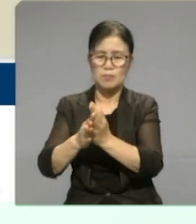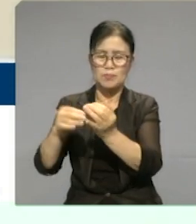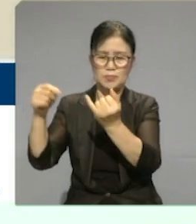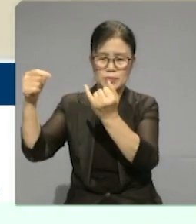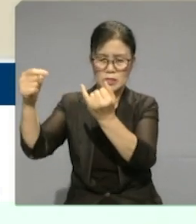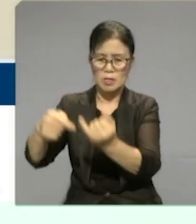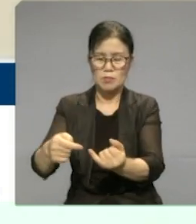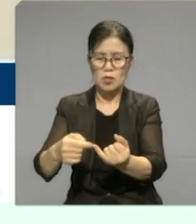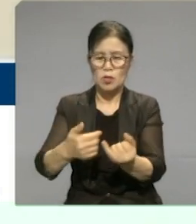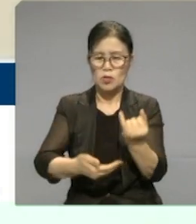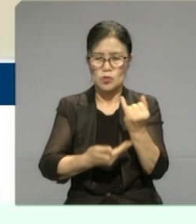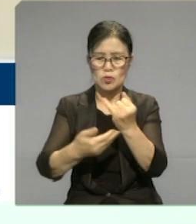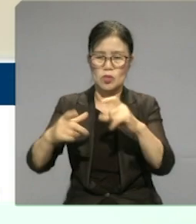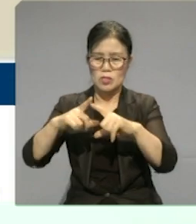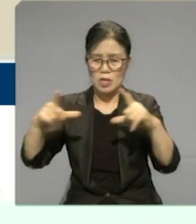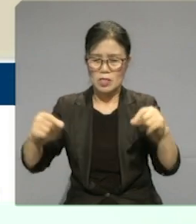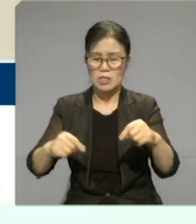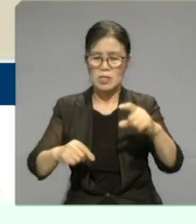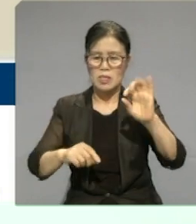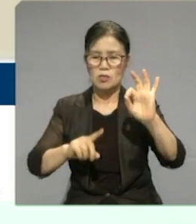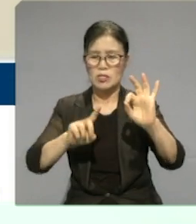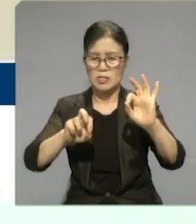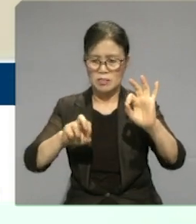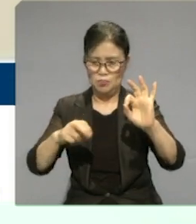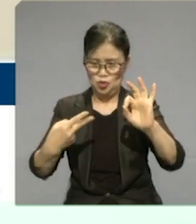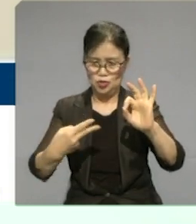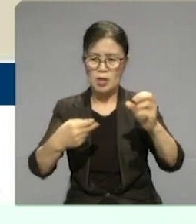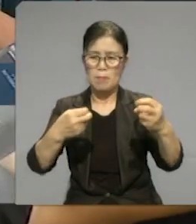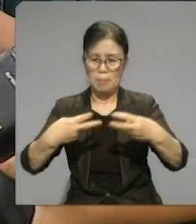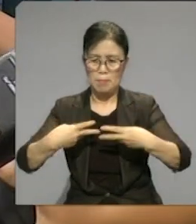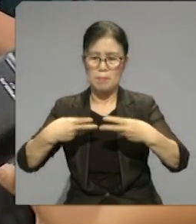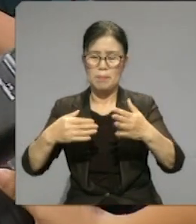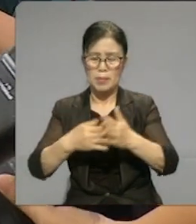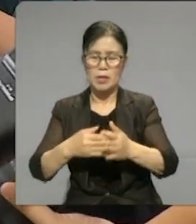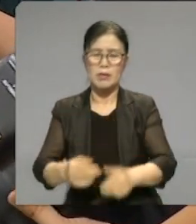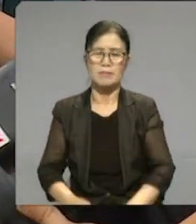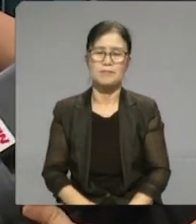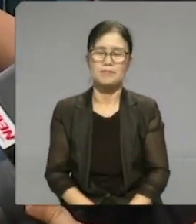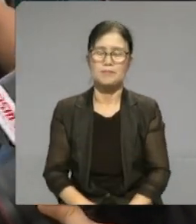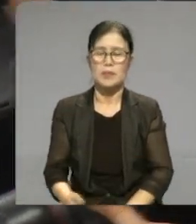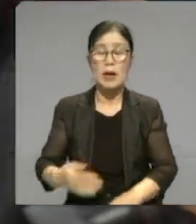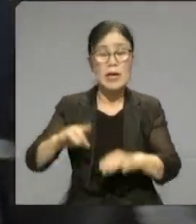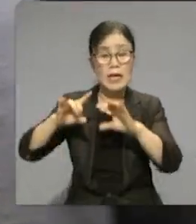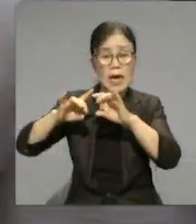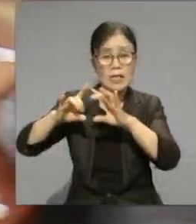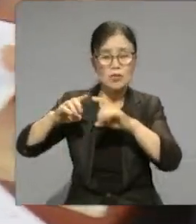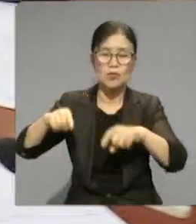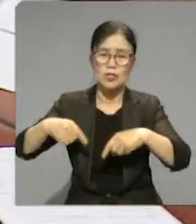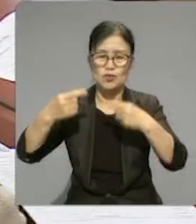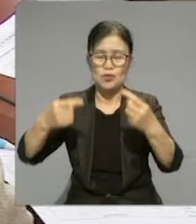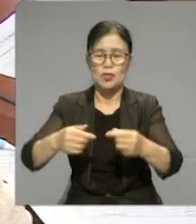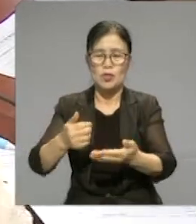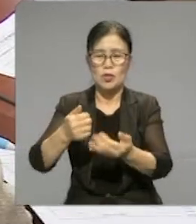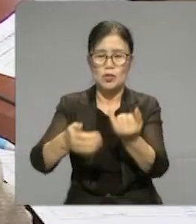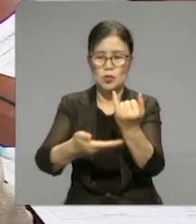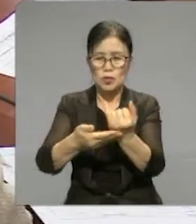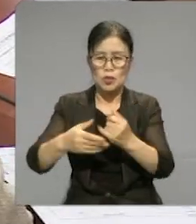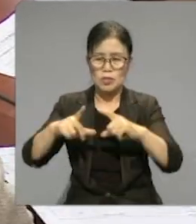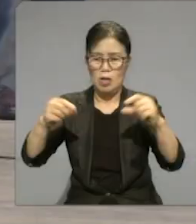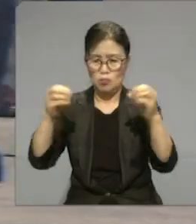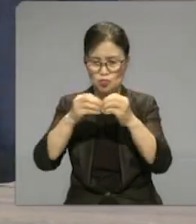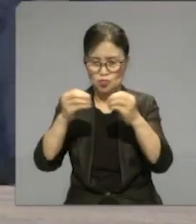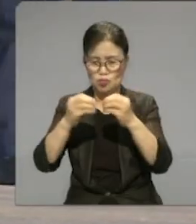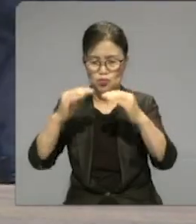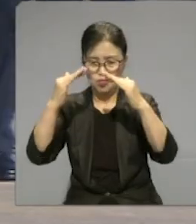지시를 하면서 초청장이 10월 26일에 오게 된 것입니다. 앞서 한 라디오 방송에 출연해 초청장 원문도